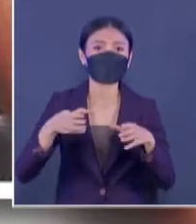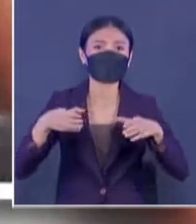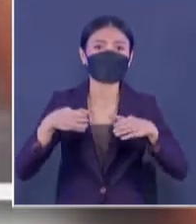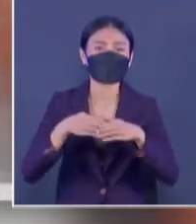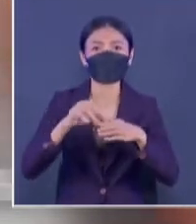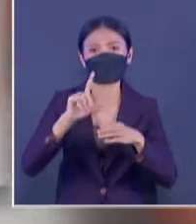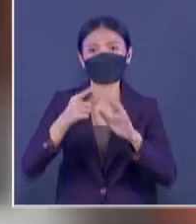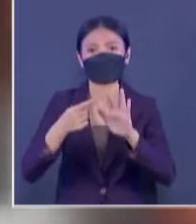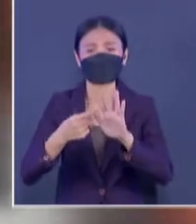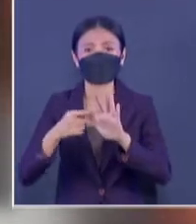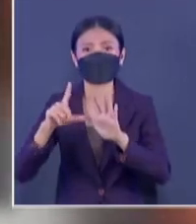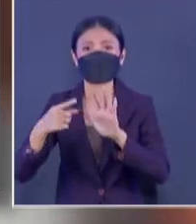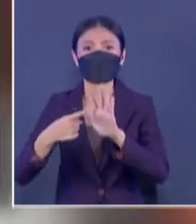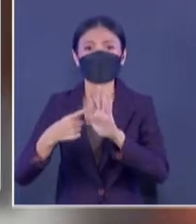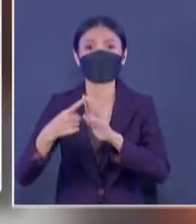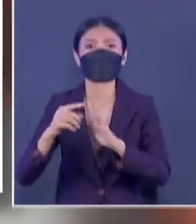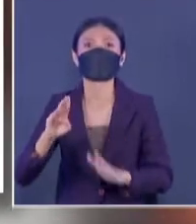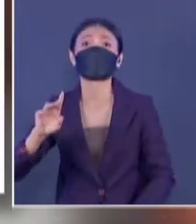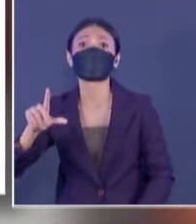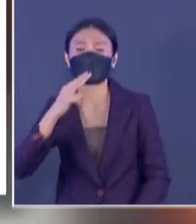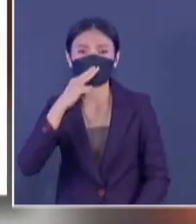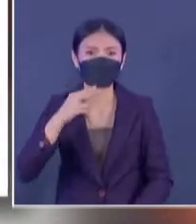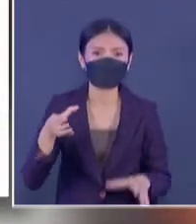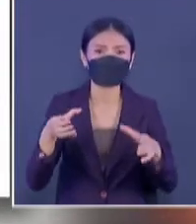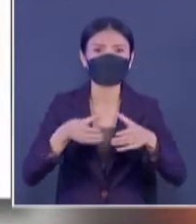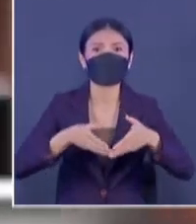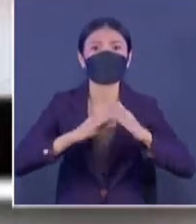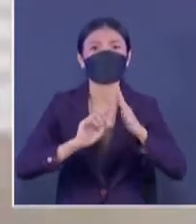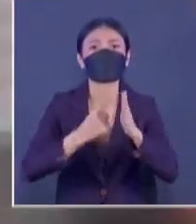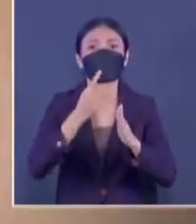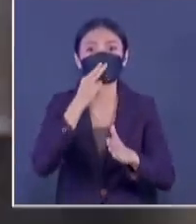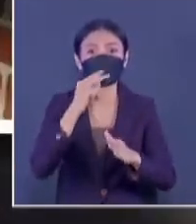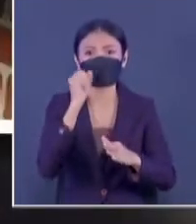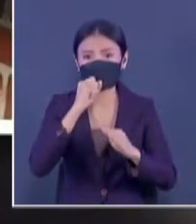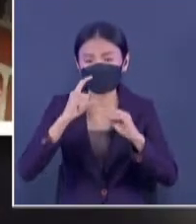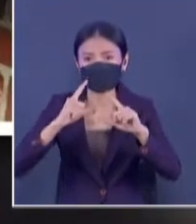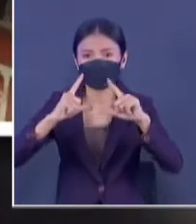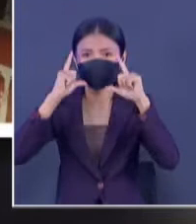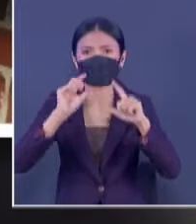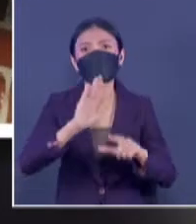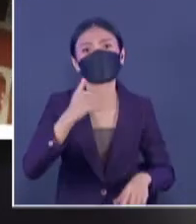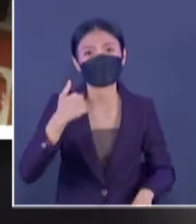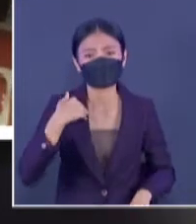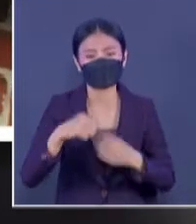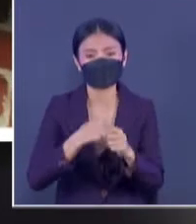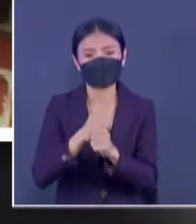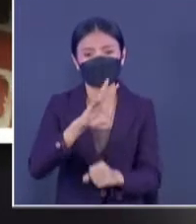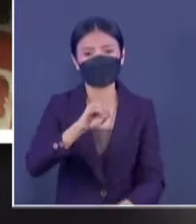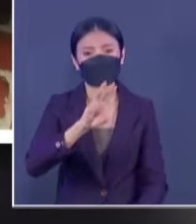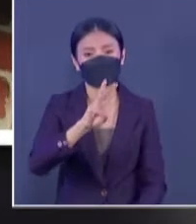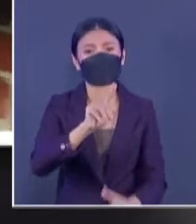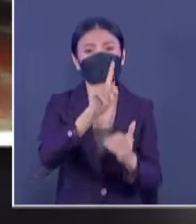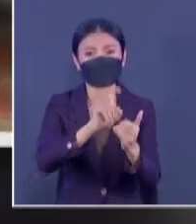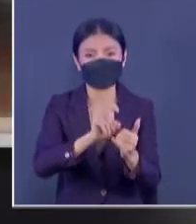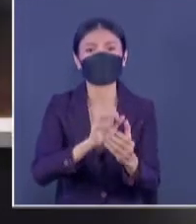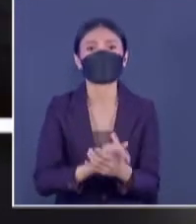ะคะศิลปินกลุ่มแนวเพลง R&B ค่ะที่มีเพลงฮิตอย่าง Lady Marmalade ได้เสียชีวิตลงแล้วในวัย76ปีโดยการจ